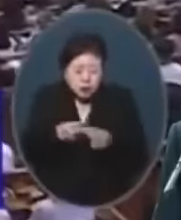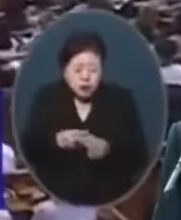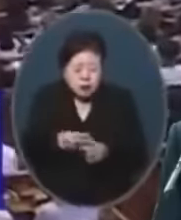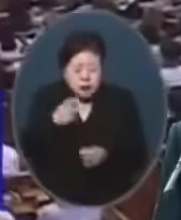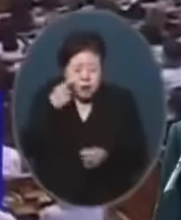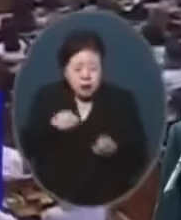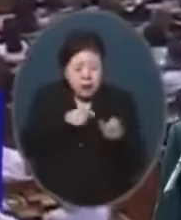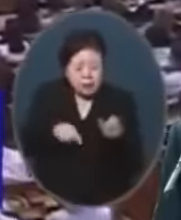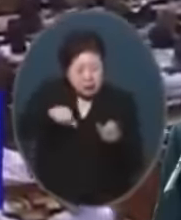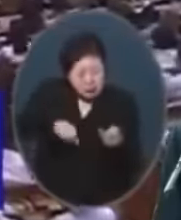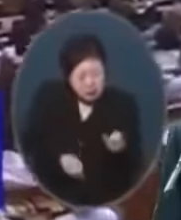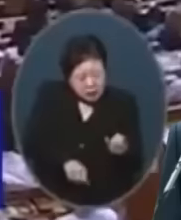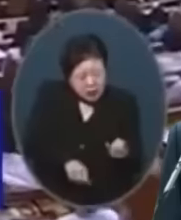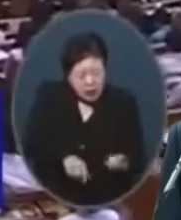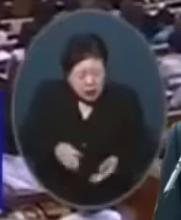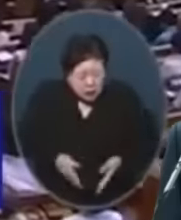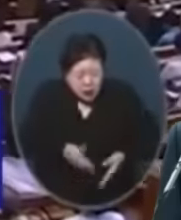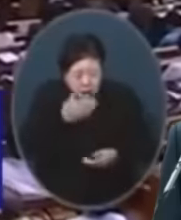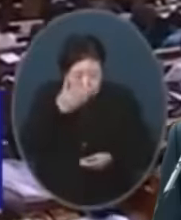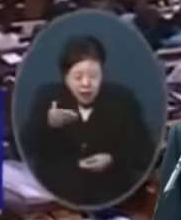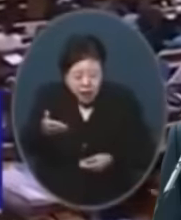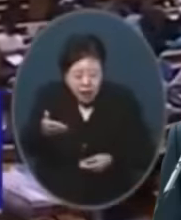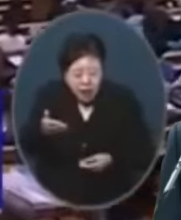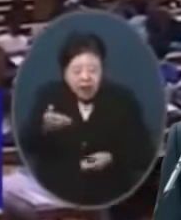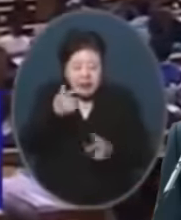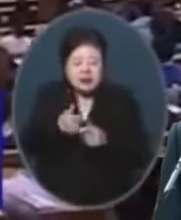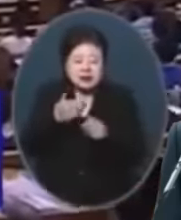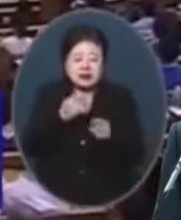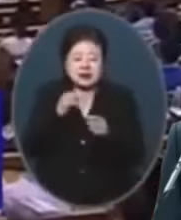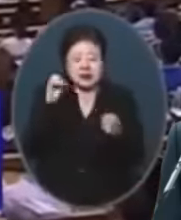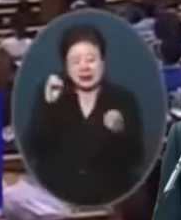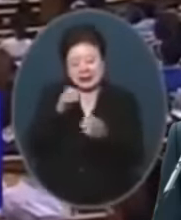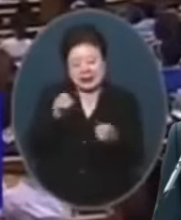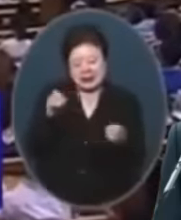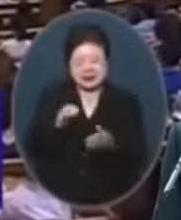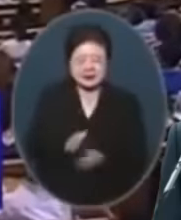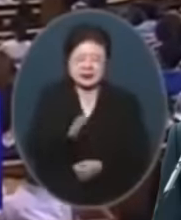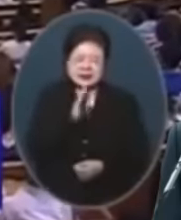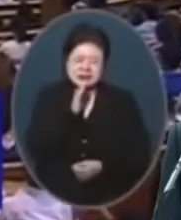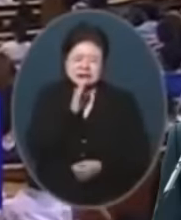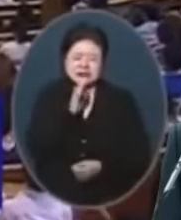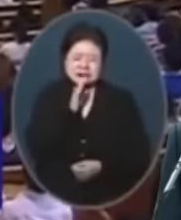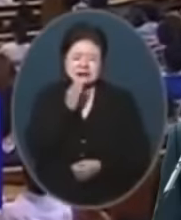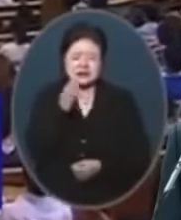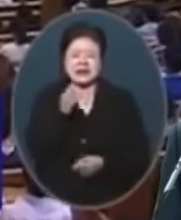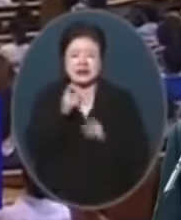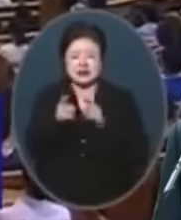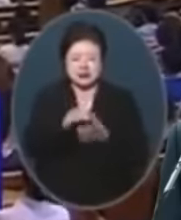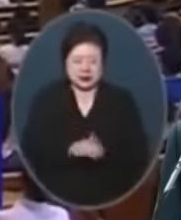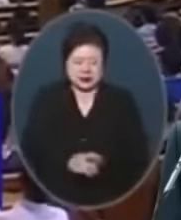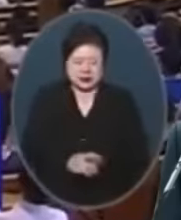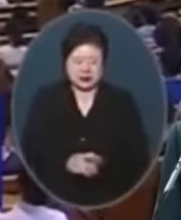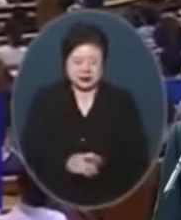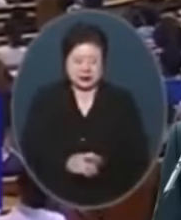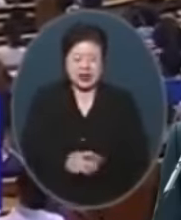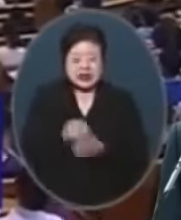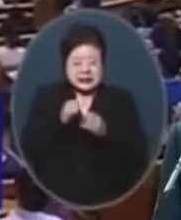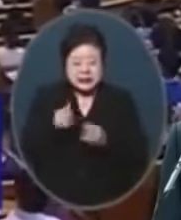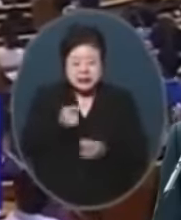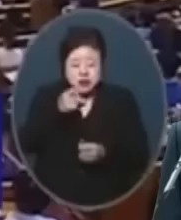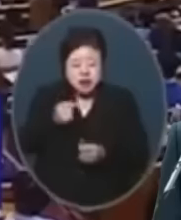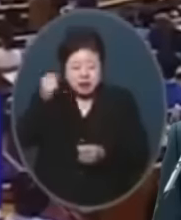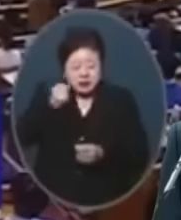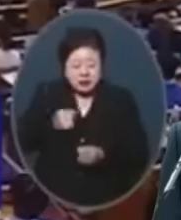모태에 들어갔다가 날 수 있습나이까? 예수께서 대답하시되 진실로 진실로 내게 이르노니 사람이